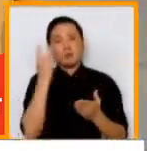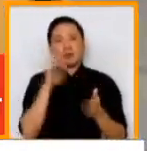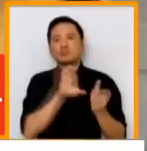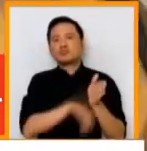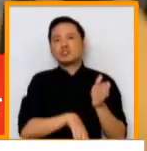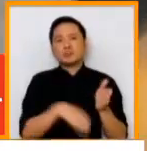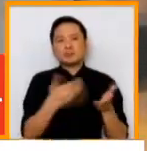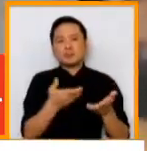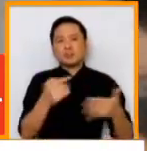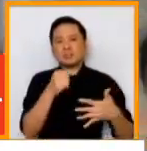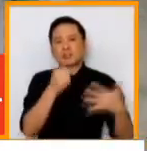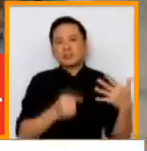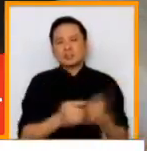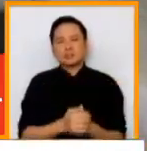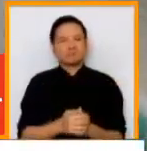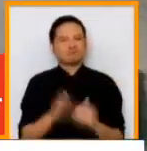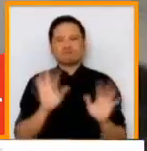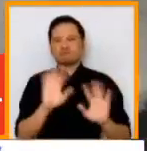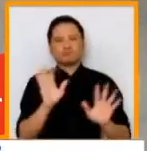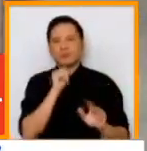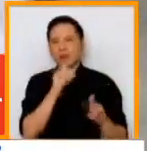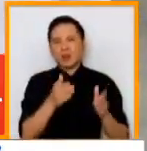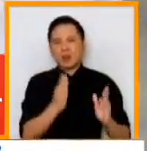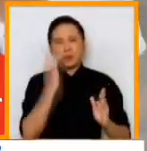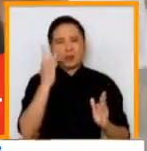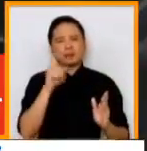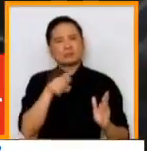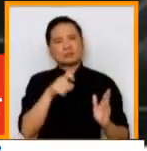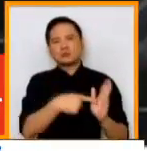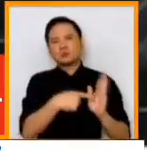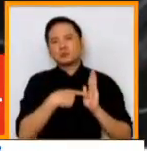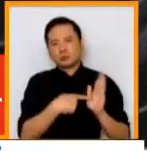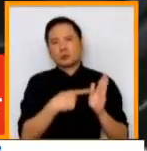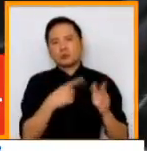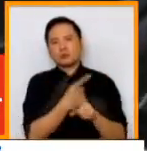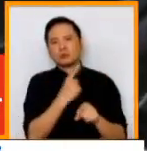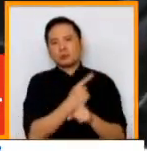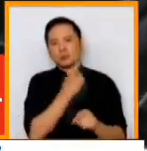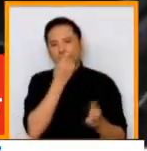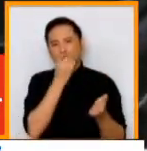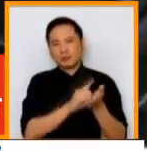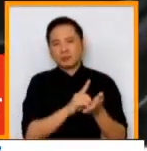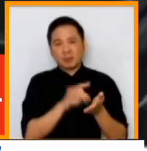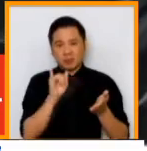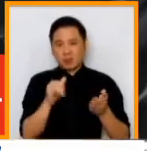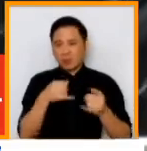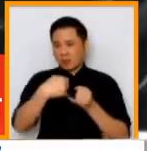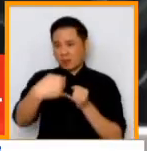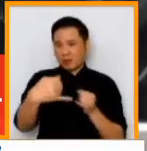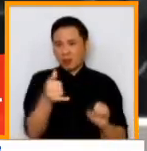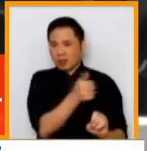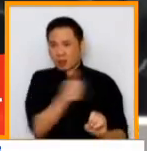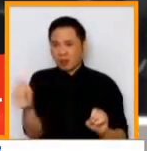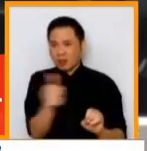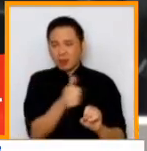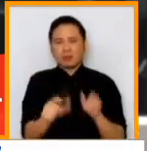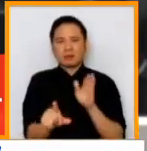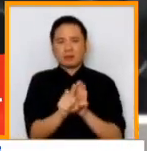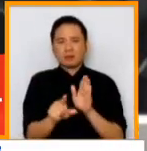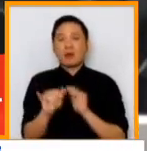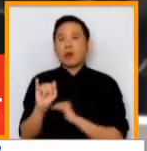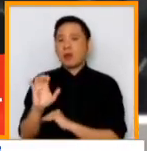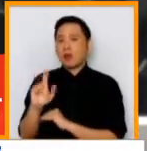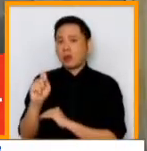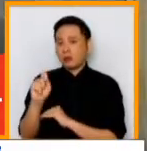wala silang may papakitang kaukulang dokumento, lalo pa tumatawid sila ng lungsod. Hindi tulad sa ibang lugar, hindi naman naninikit dito ang IACT ng mga pasahero.